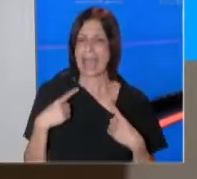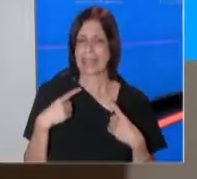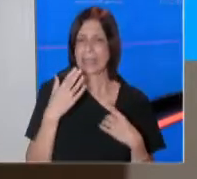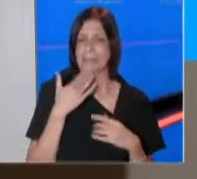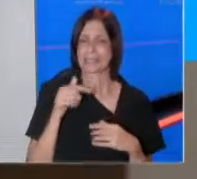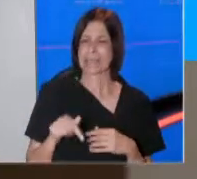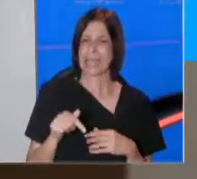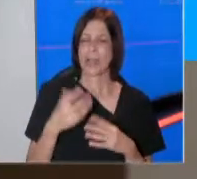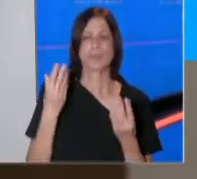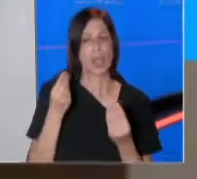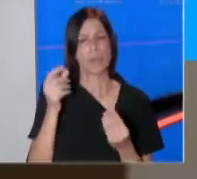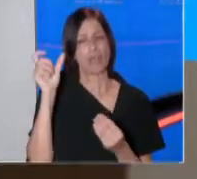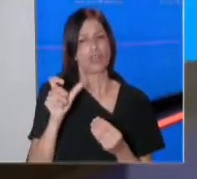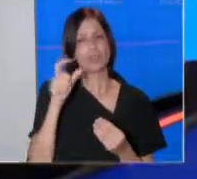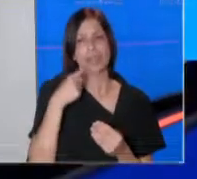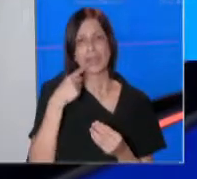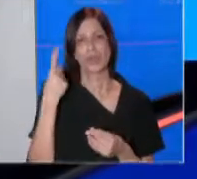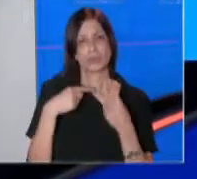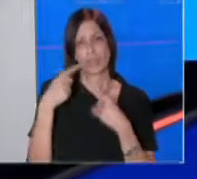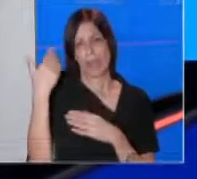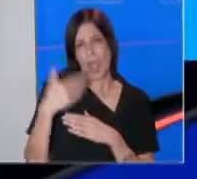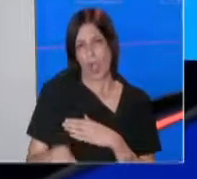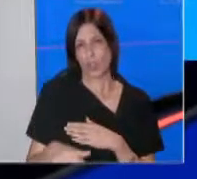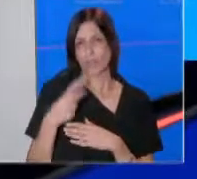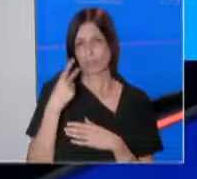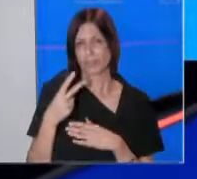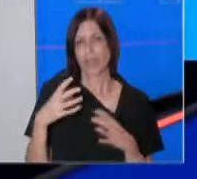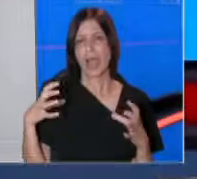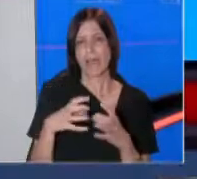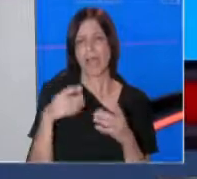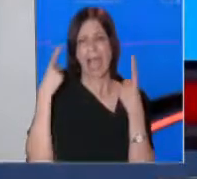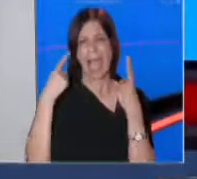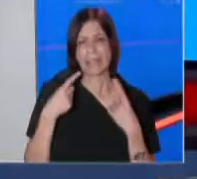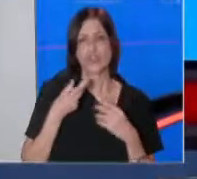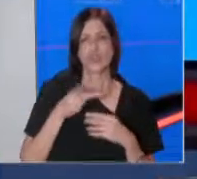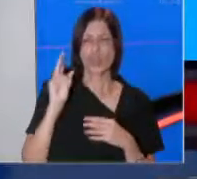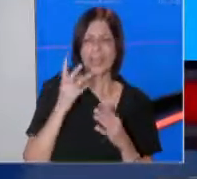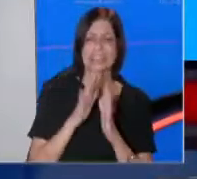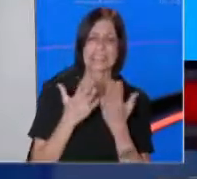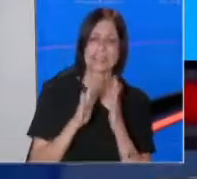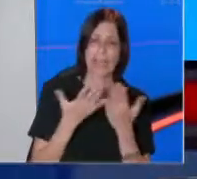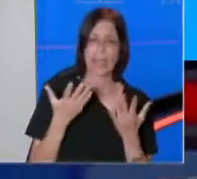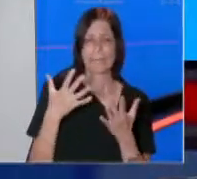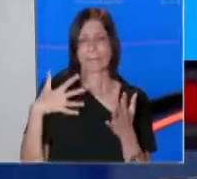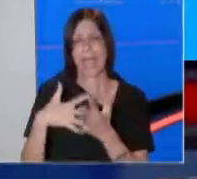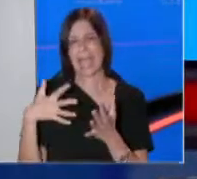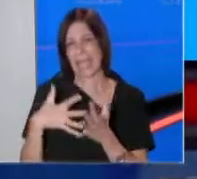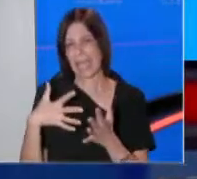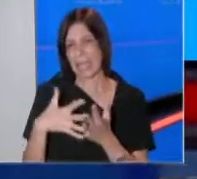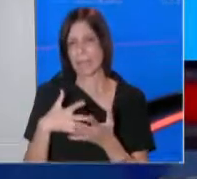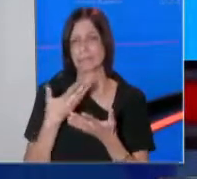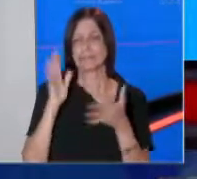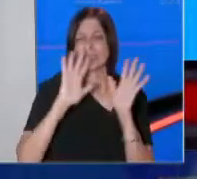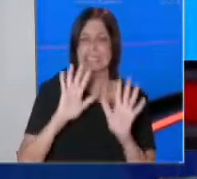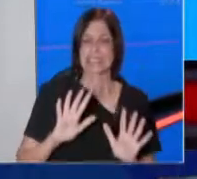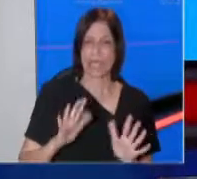יודעת, הרבה אנשים יגידו, בשנים האחרונות גם נחשפנו לחברה החרדית יותר ויותר, בין אם זה ספרים, בין אם זה מחקרים, בין אם זה